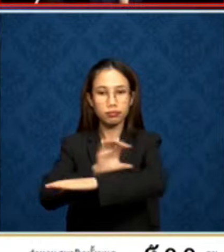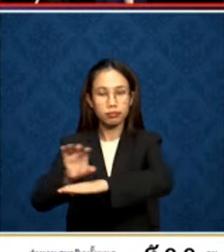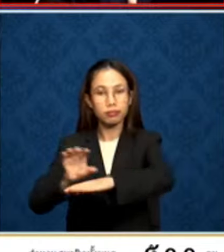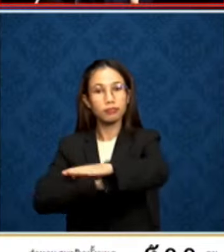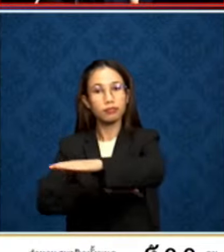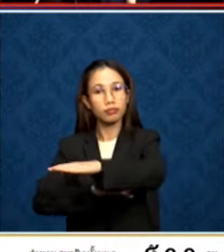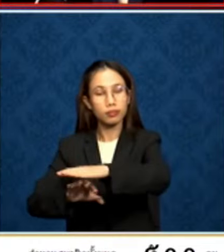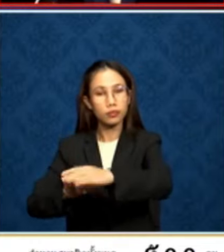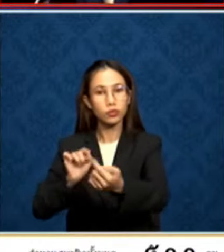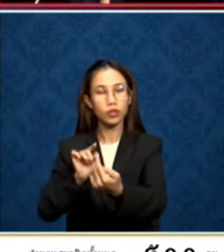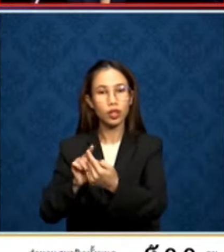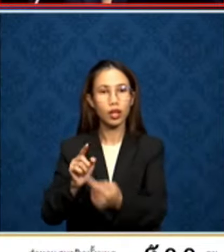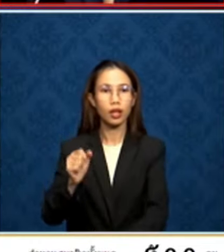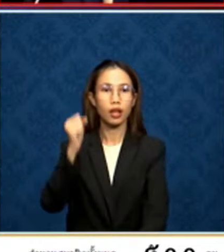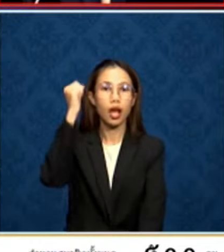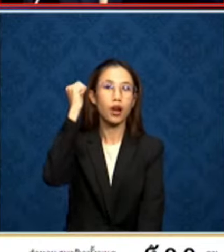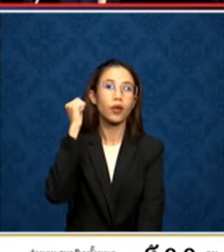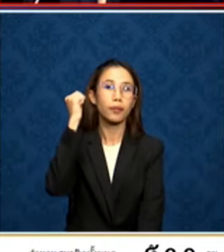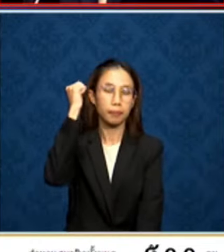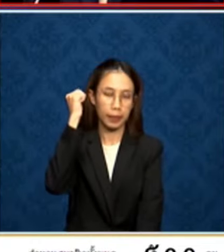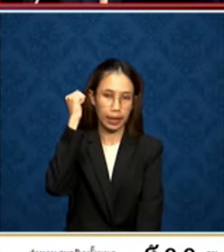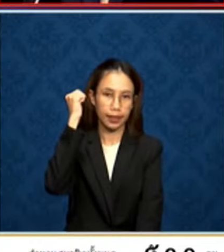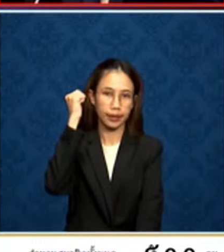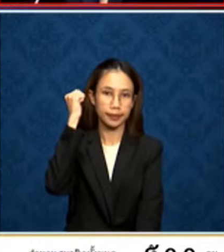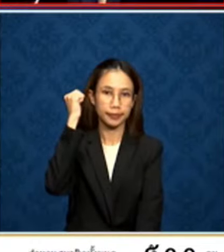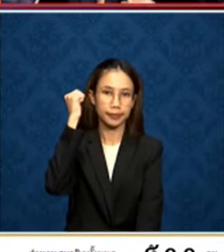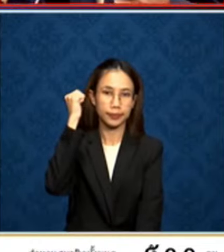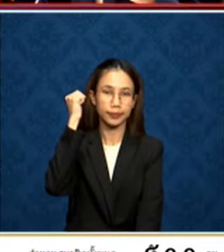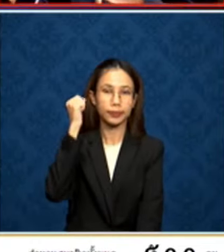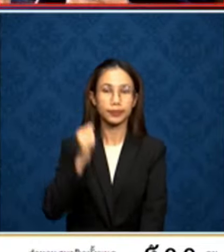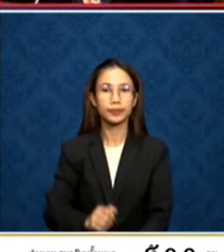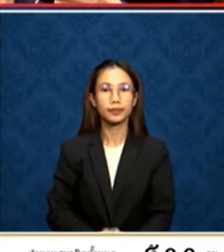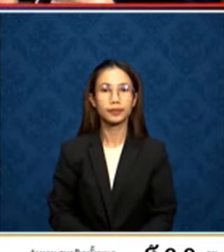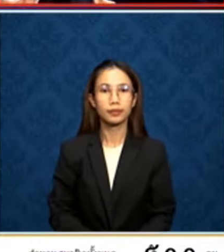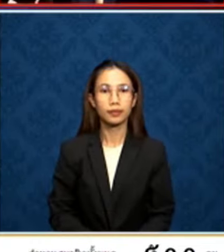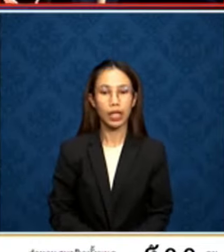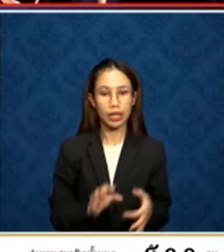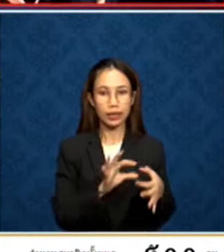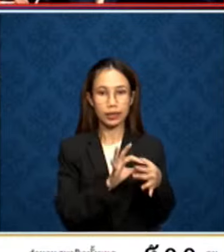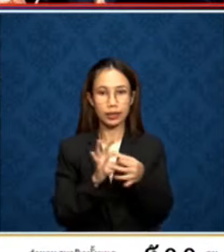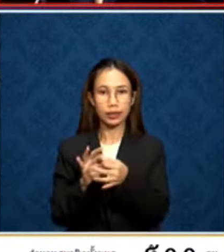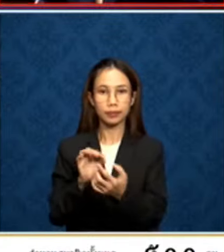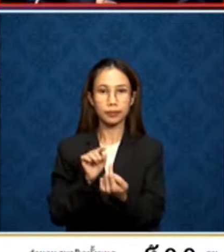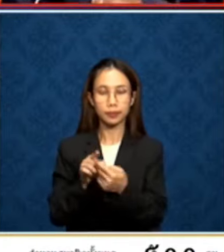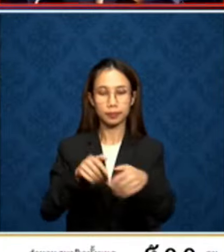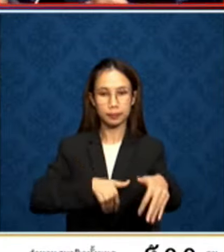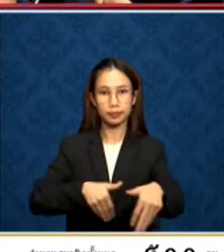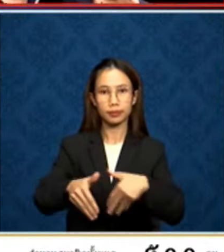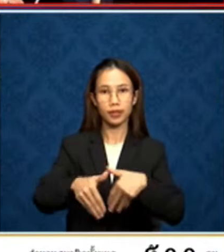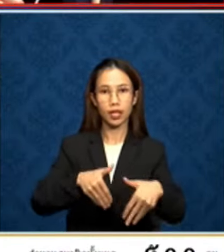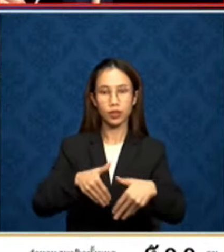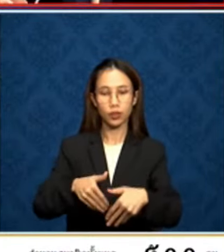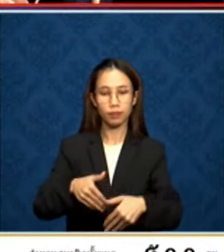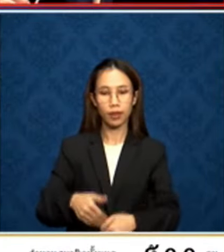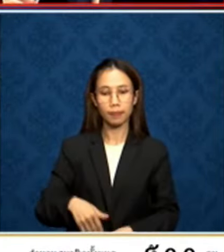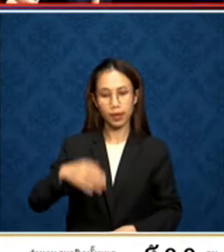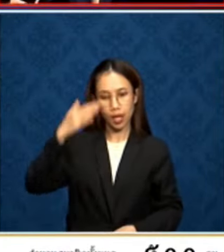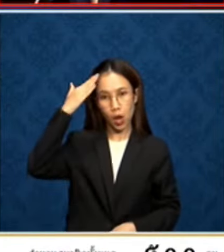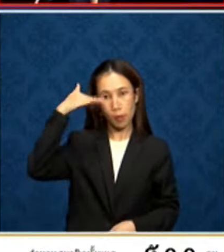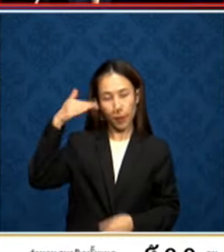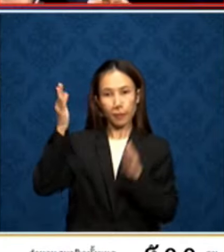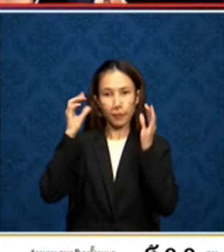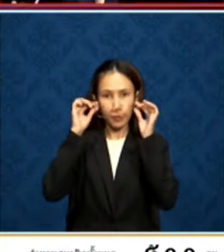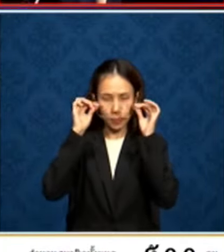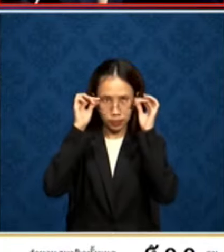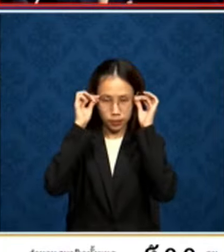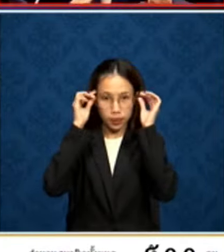นั่นก็คือการขนส่งมวลชนทางถนนที่จะเชื่อมต่อพี่น้องประชาชนค่ะจากที่พักอาศัยให้เดิน